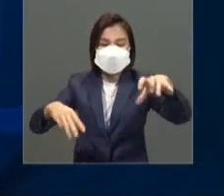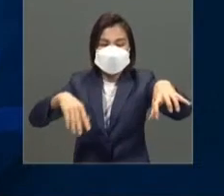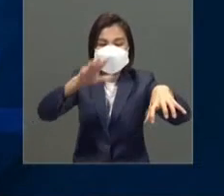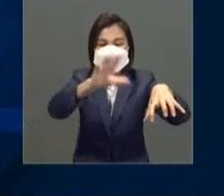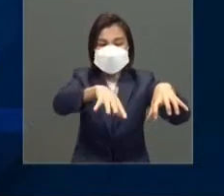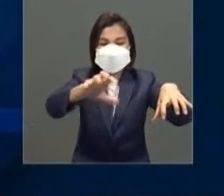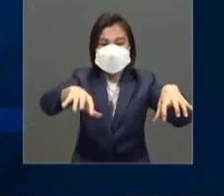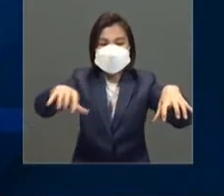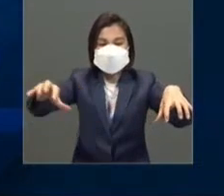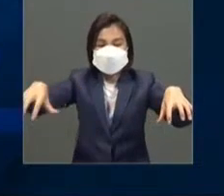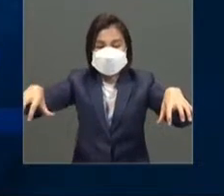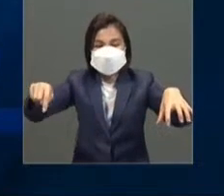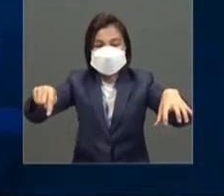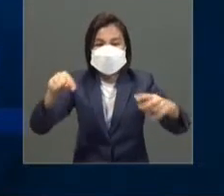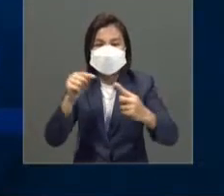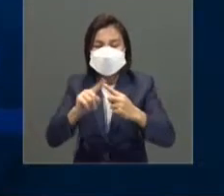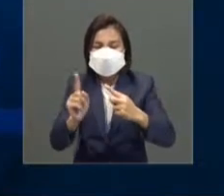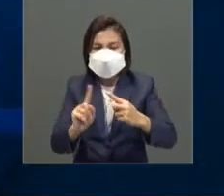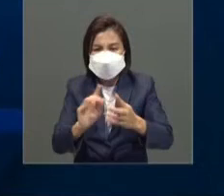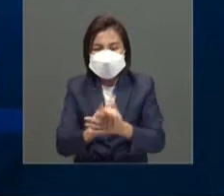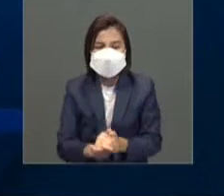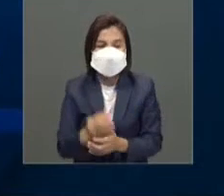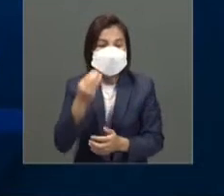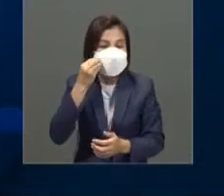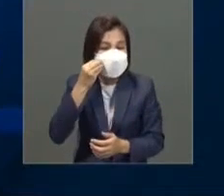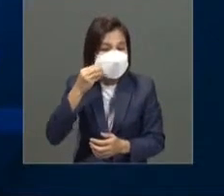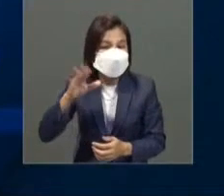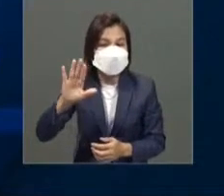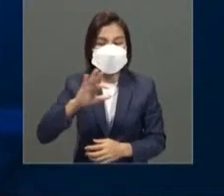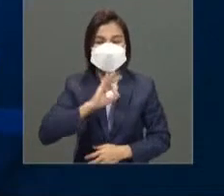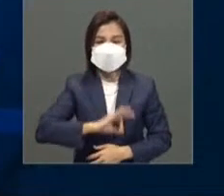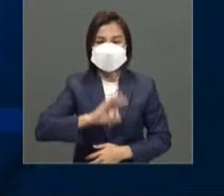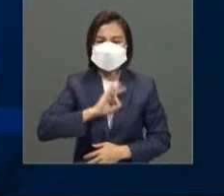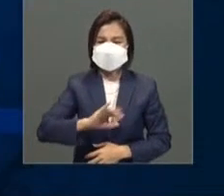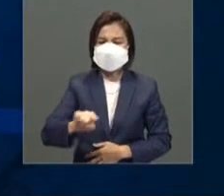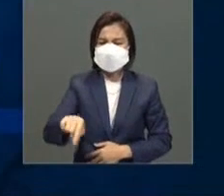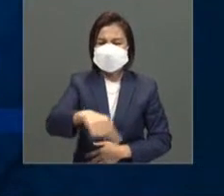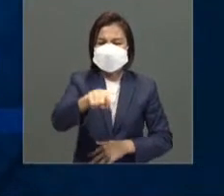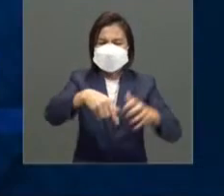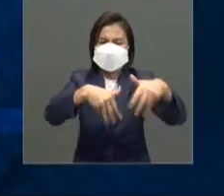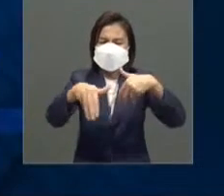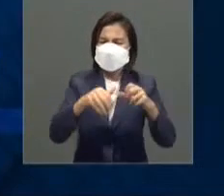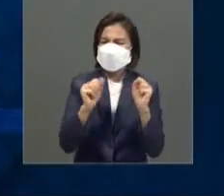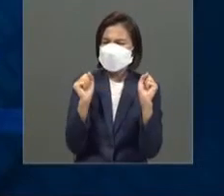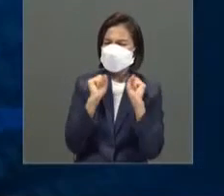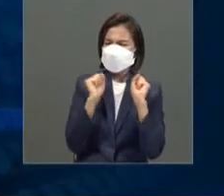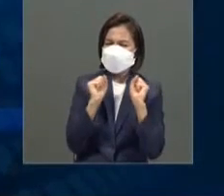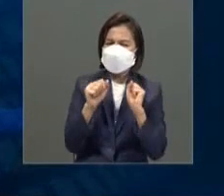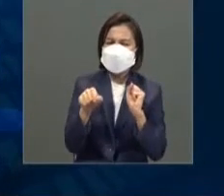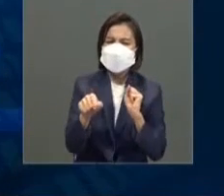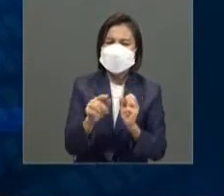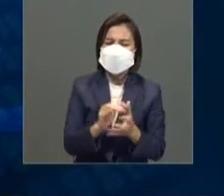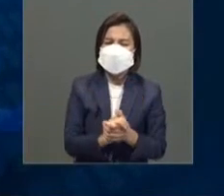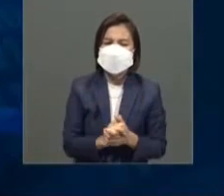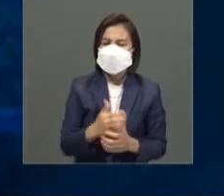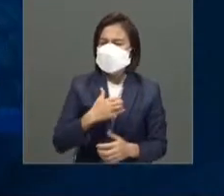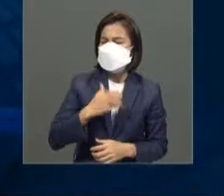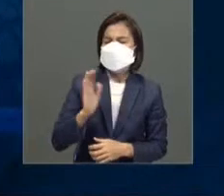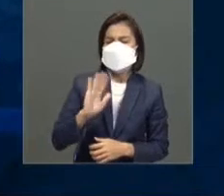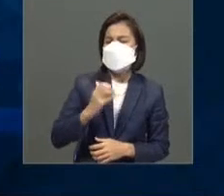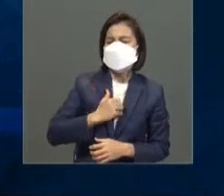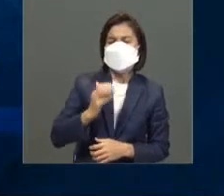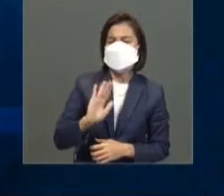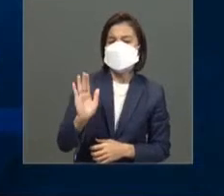มีความรู้สึกว่าผู้ป่วยกลับไปแล้วเนี่ยเป็นที่น่ารังเกียจของคนในพื้นที่บางทีไม่อยากจะให้ใช้